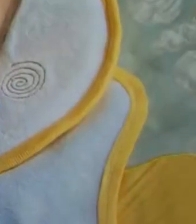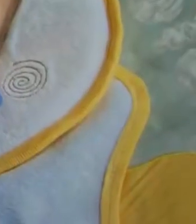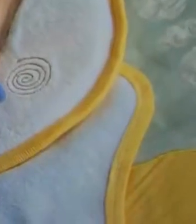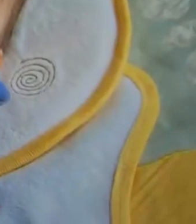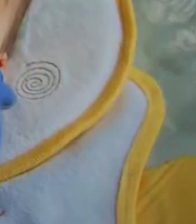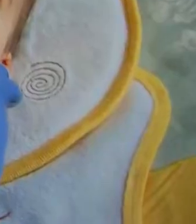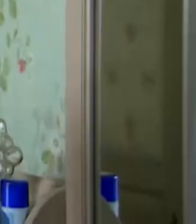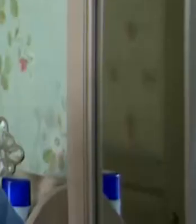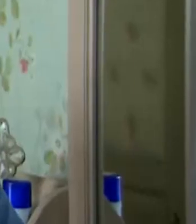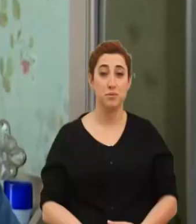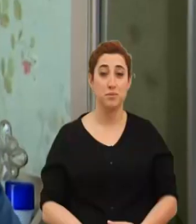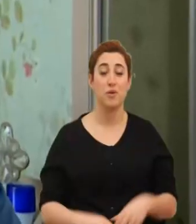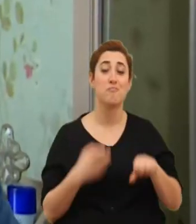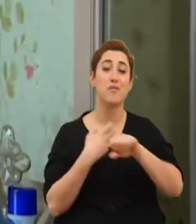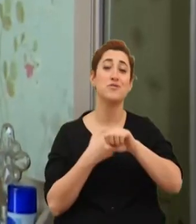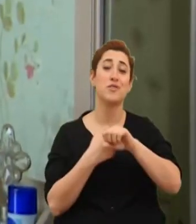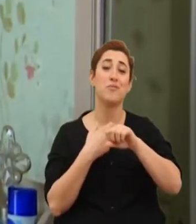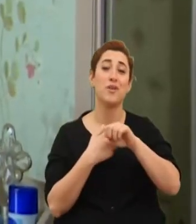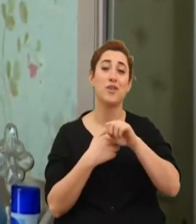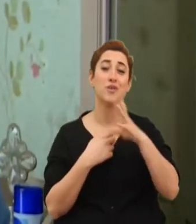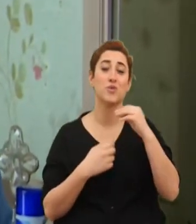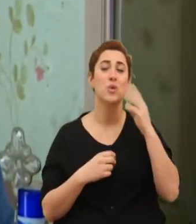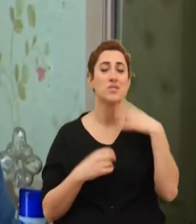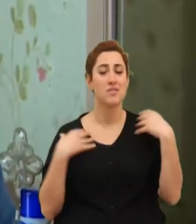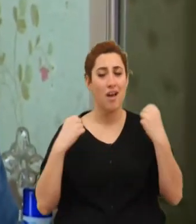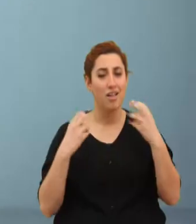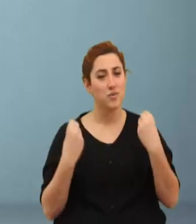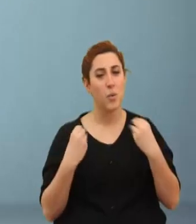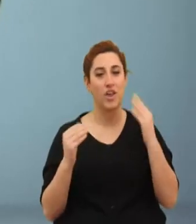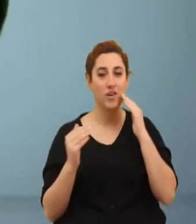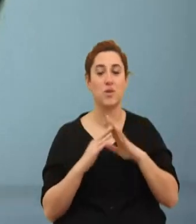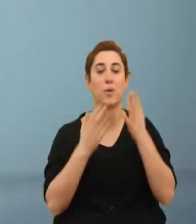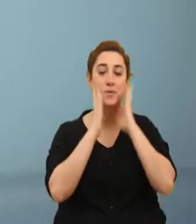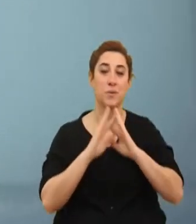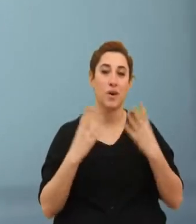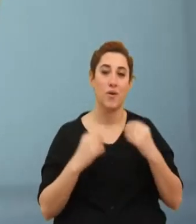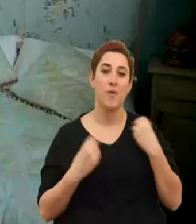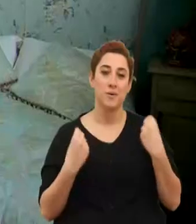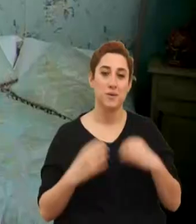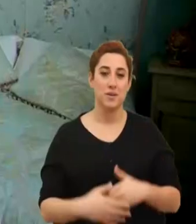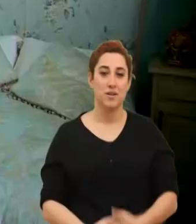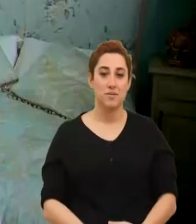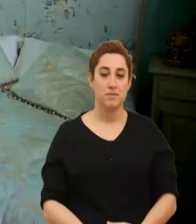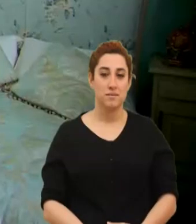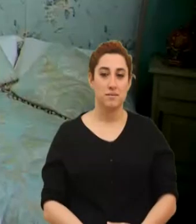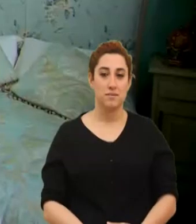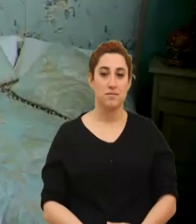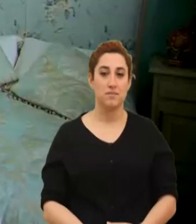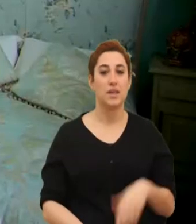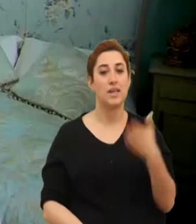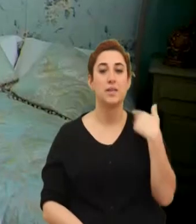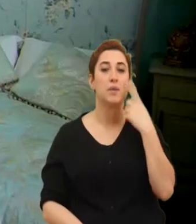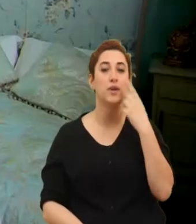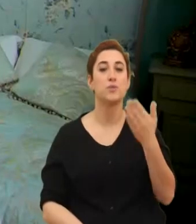Ramin bebek Kemal'in yanında. Maşallah maşallah, körpenin sağlığı çok yakışıdı. Aman şükürler olsun. Oh.